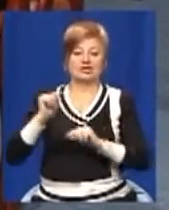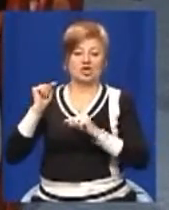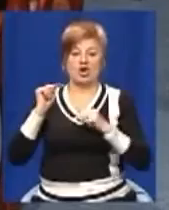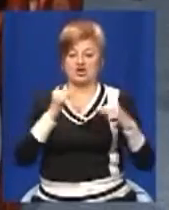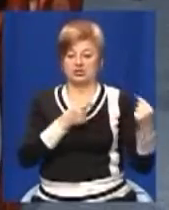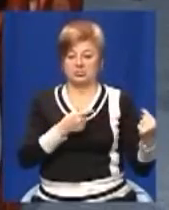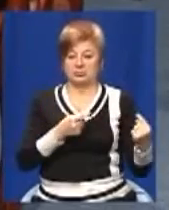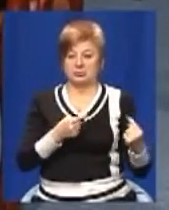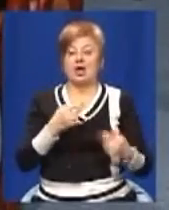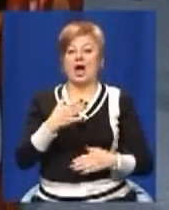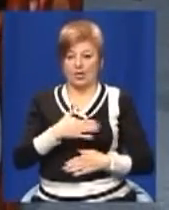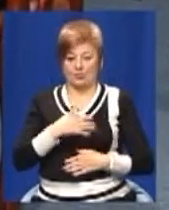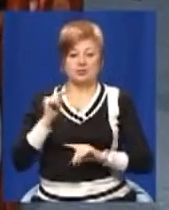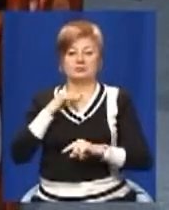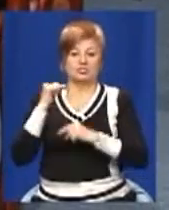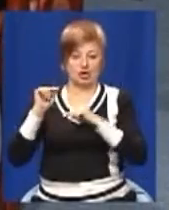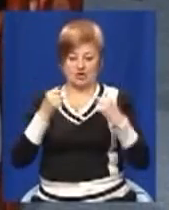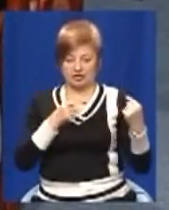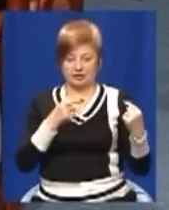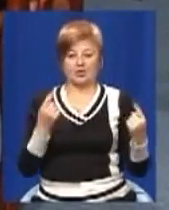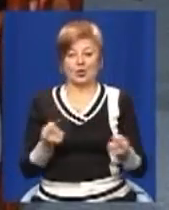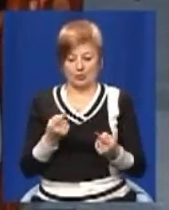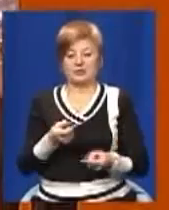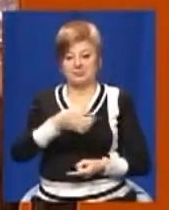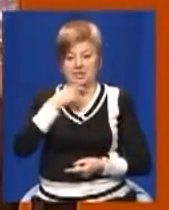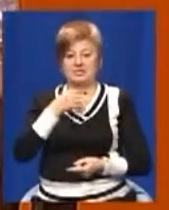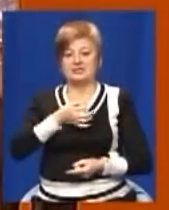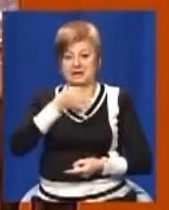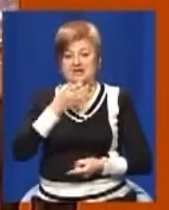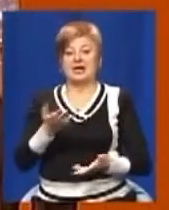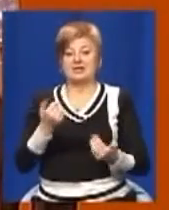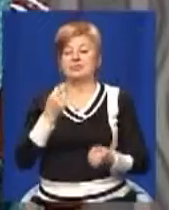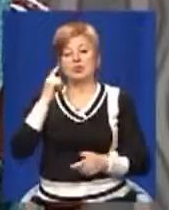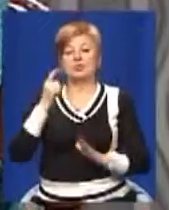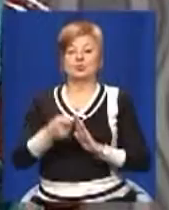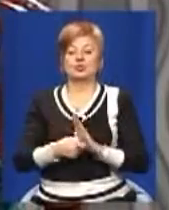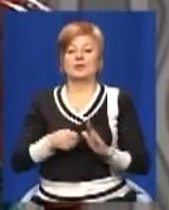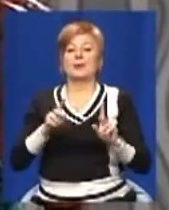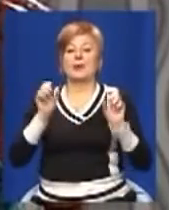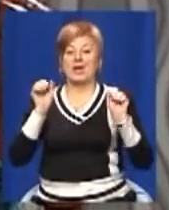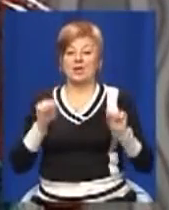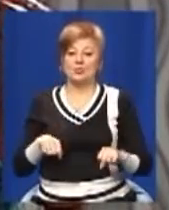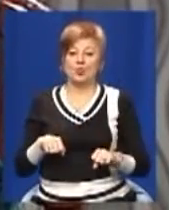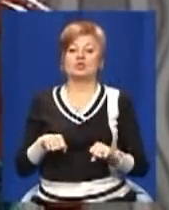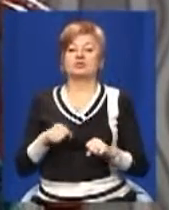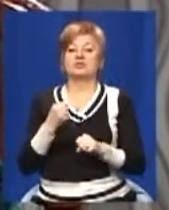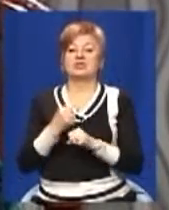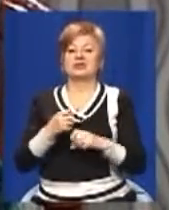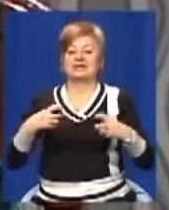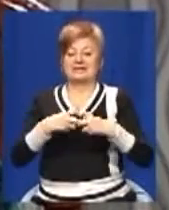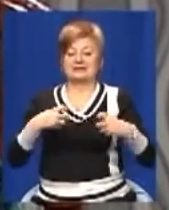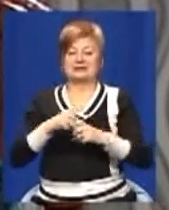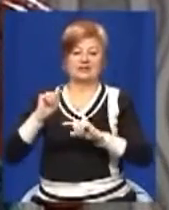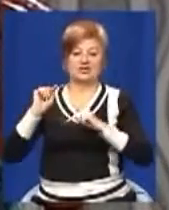таке? А любиш шашлик? Так. Звичайний шашлик полюбляєш? А давай тепер дізнаємось, як ми можемо підготувати, власне, гумовий